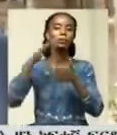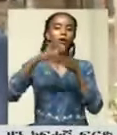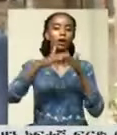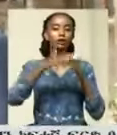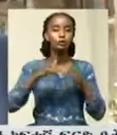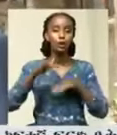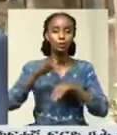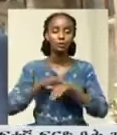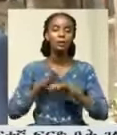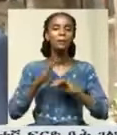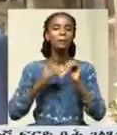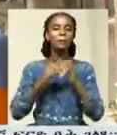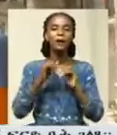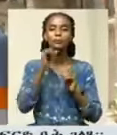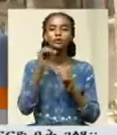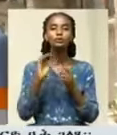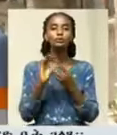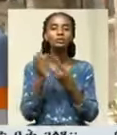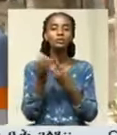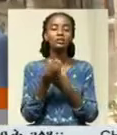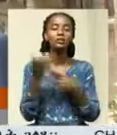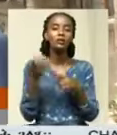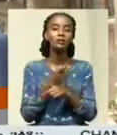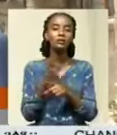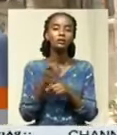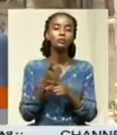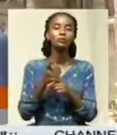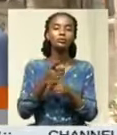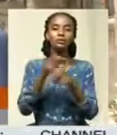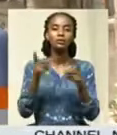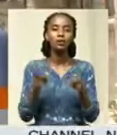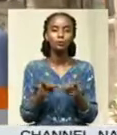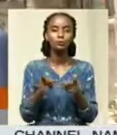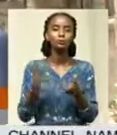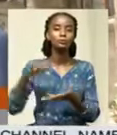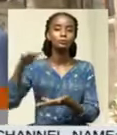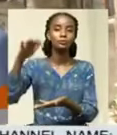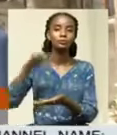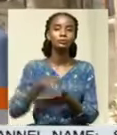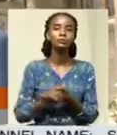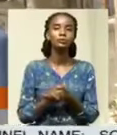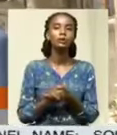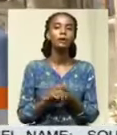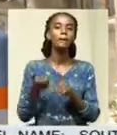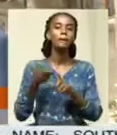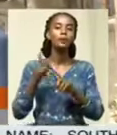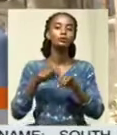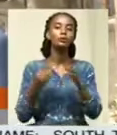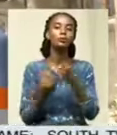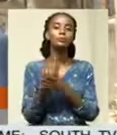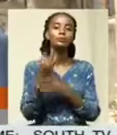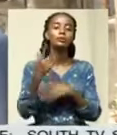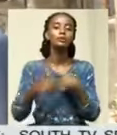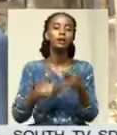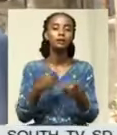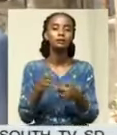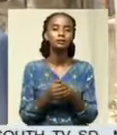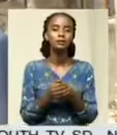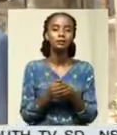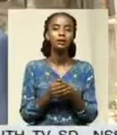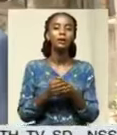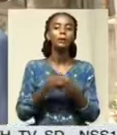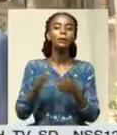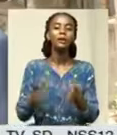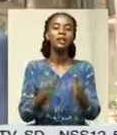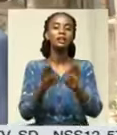ላይ በማይመች ሁኔታ የተፈጠሩ ስፍራዎች መልሶ በማልማት ሂደት የመንገድ